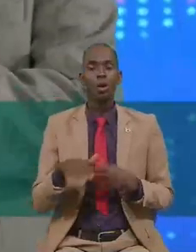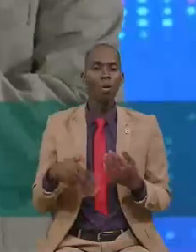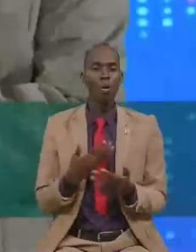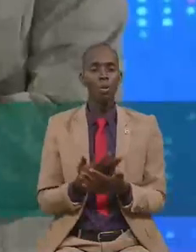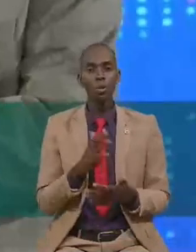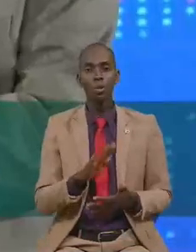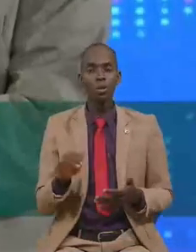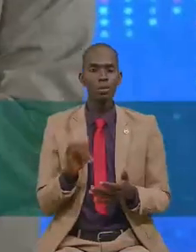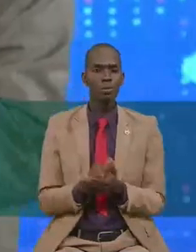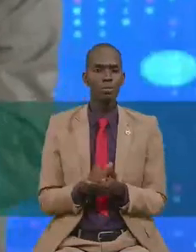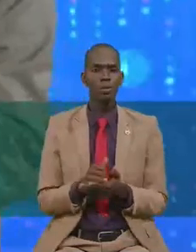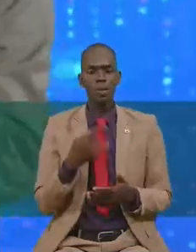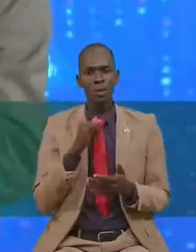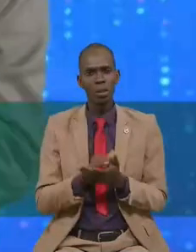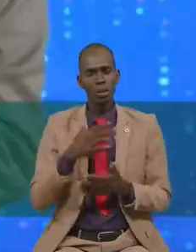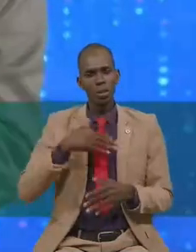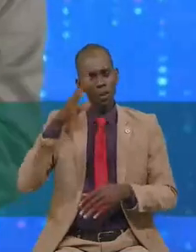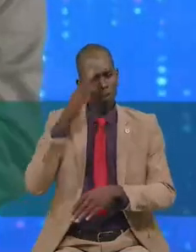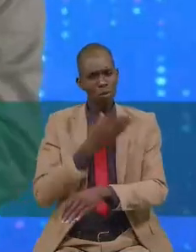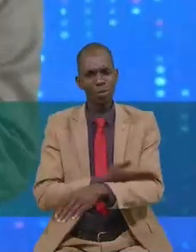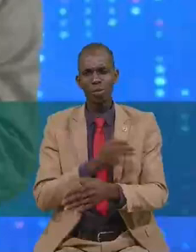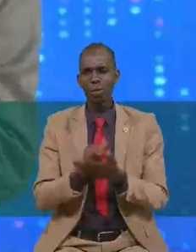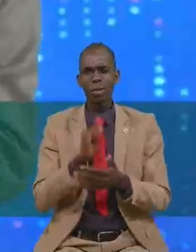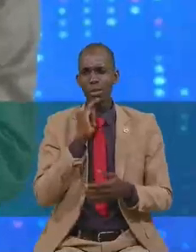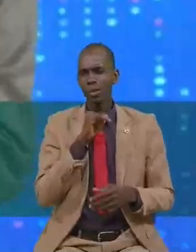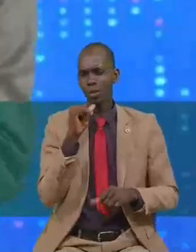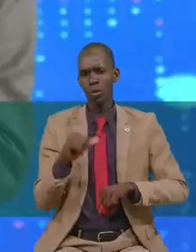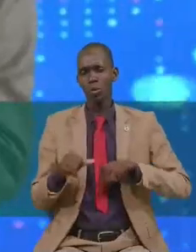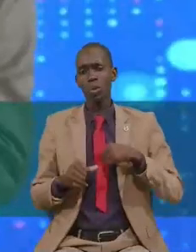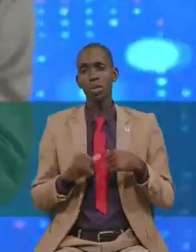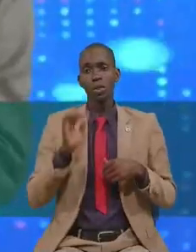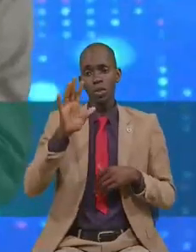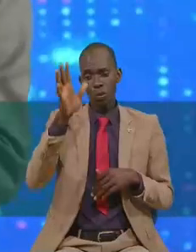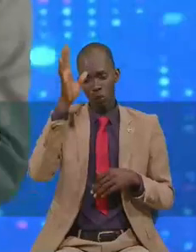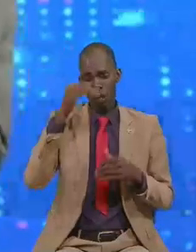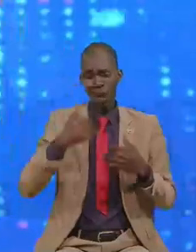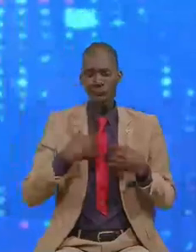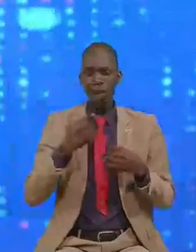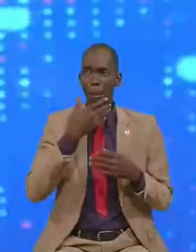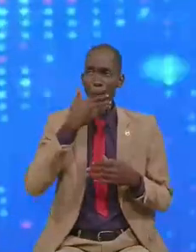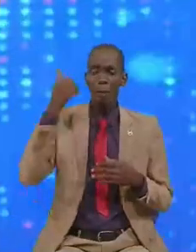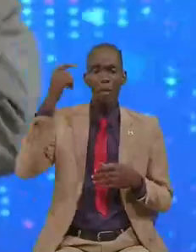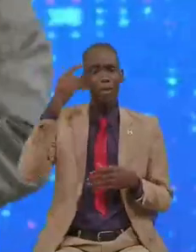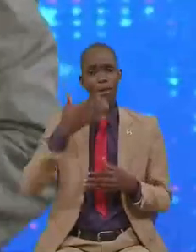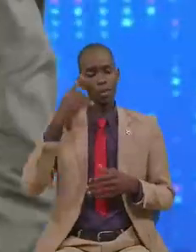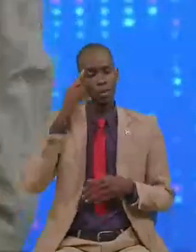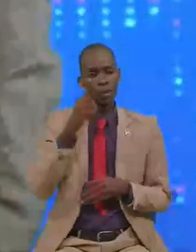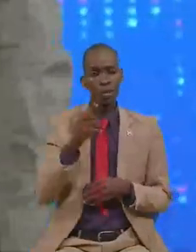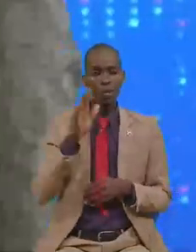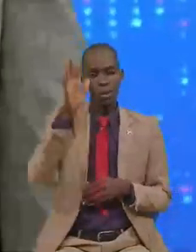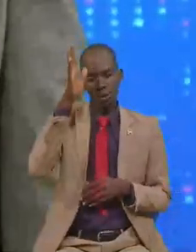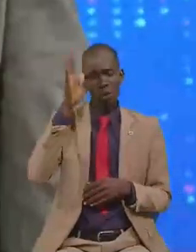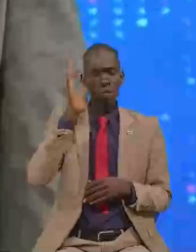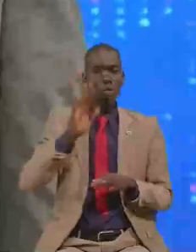Mon fils, ce n'est pas l'orgueil. Ton père a le meilleur pour toi. Ton père te donnera quelque